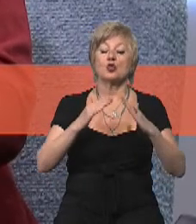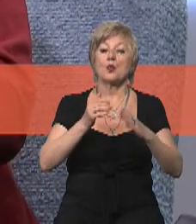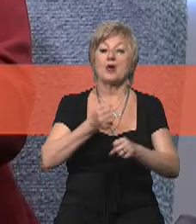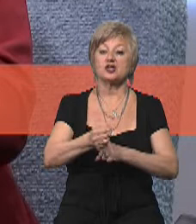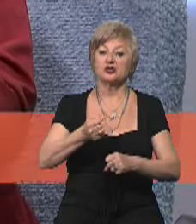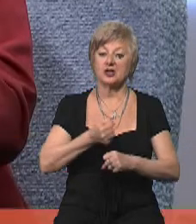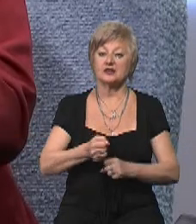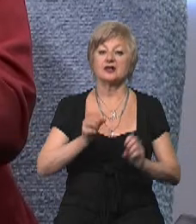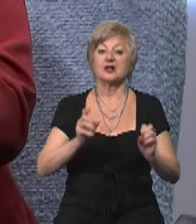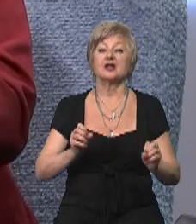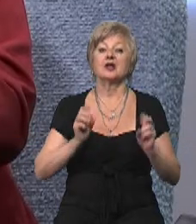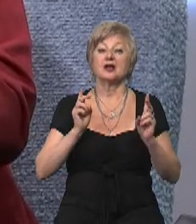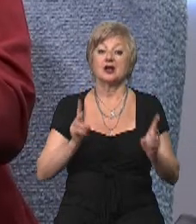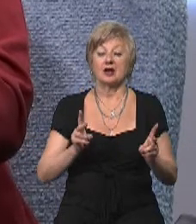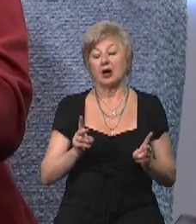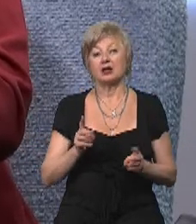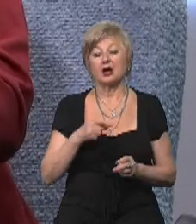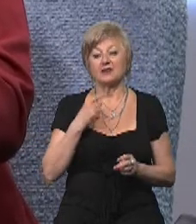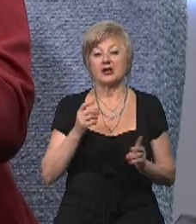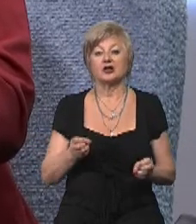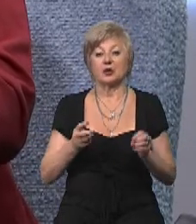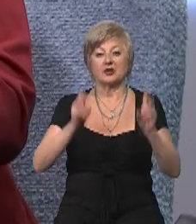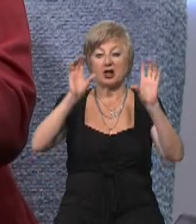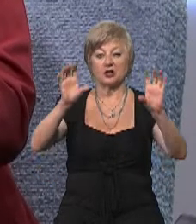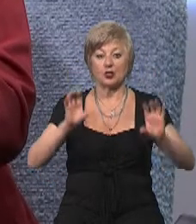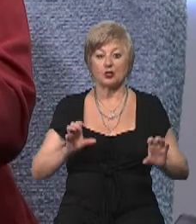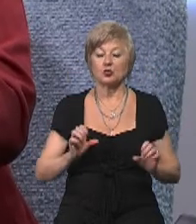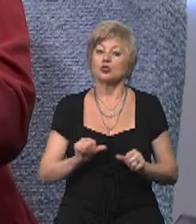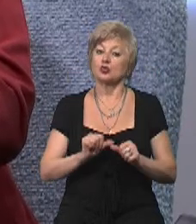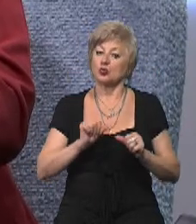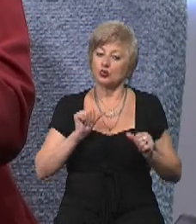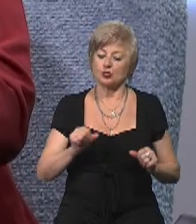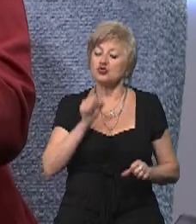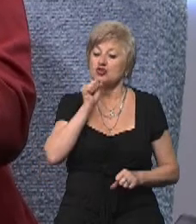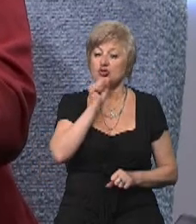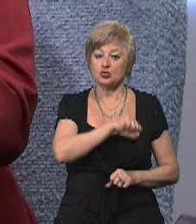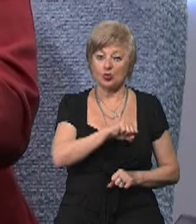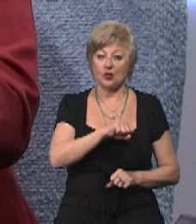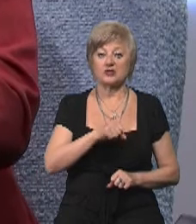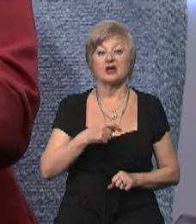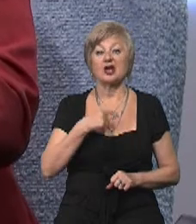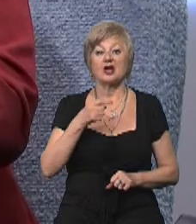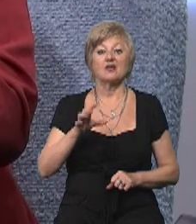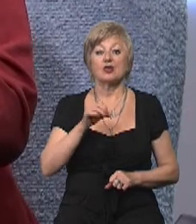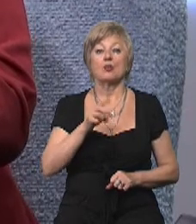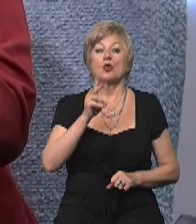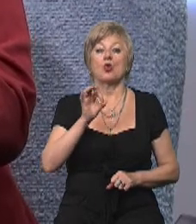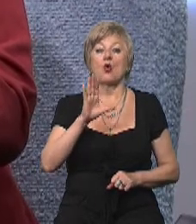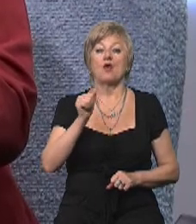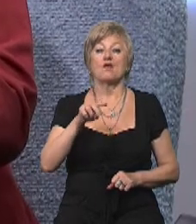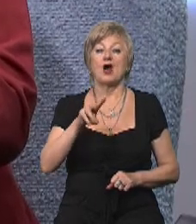насилля, як їх кваліфікує Кримінальний кодекс, з особливою жорстокістю. Мова про Анастасію